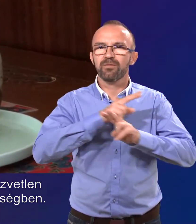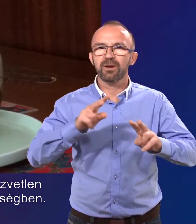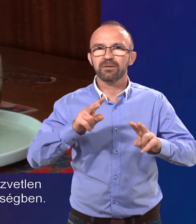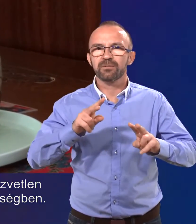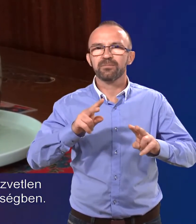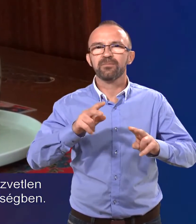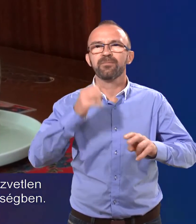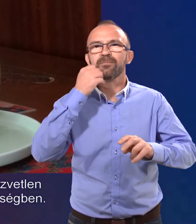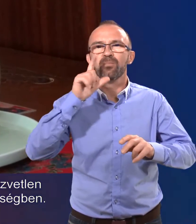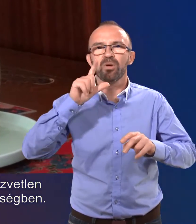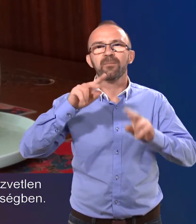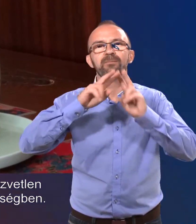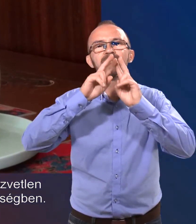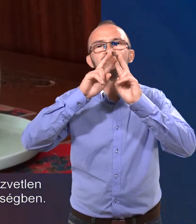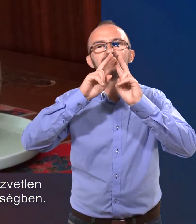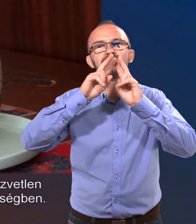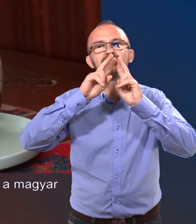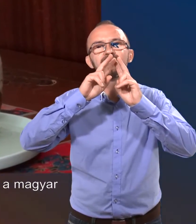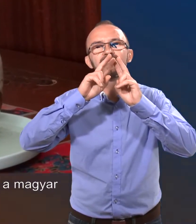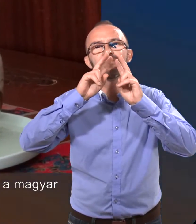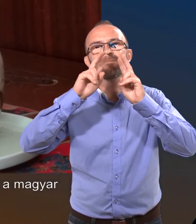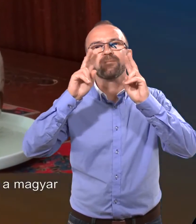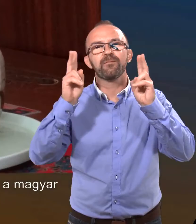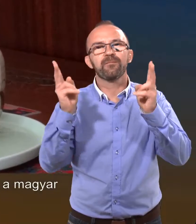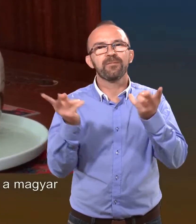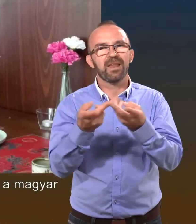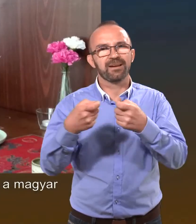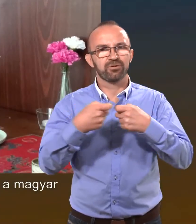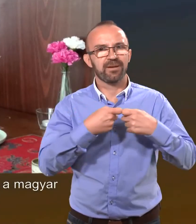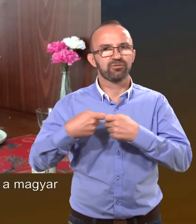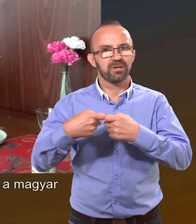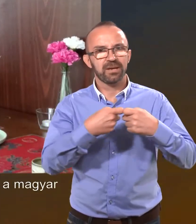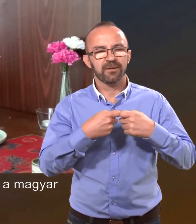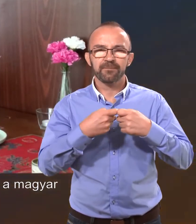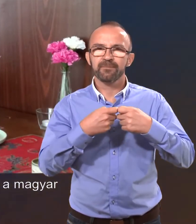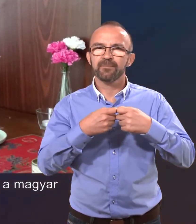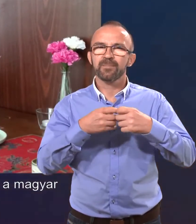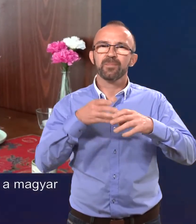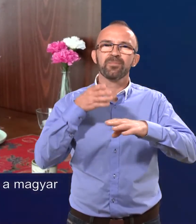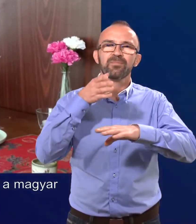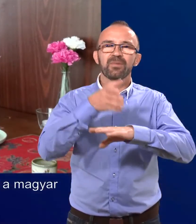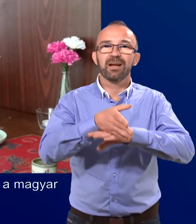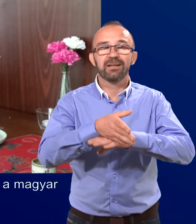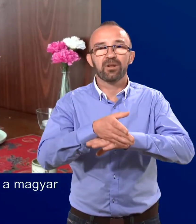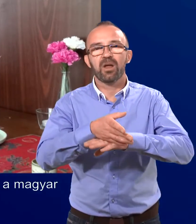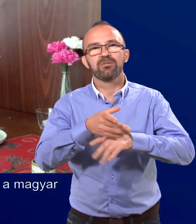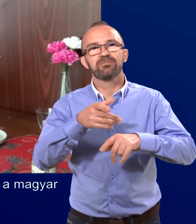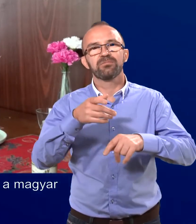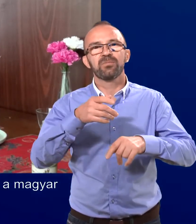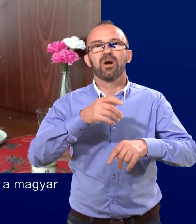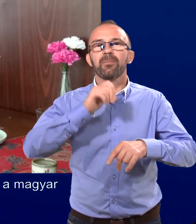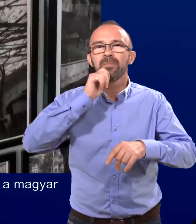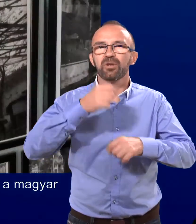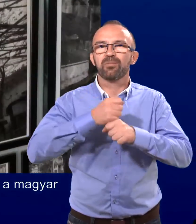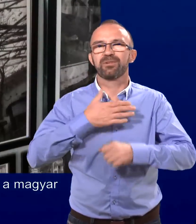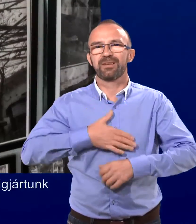a Borvilág Szövetségben. És általa én megfeltőztem, hogy szeretem a